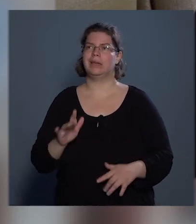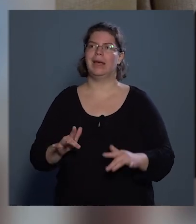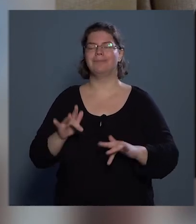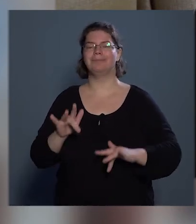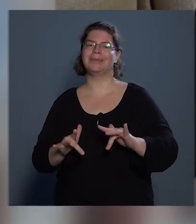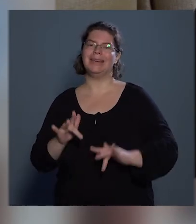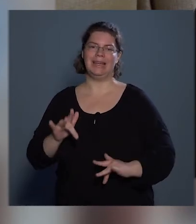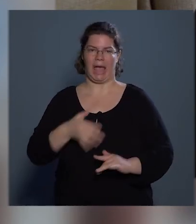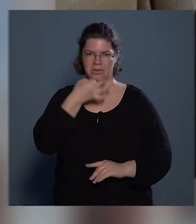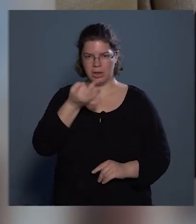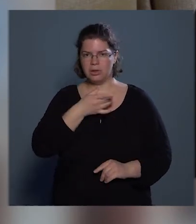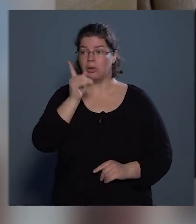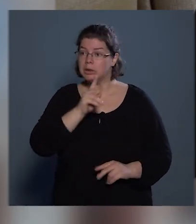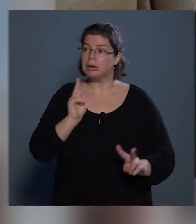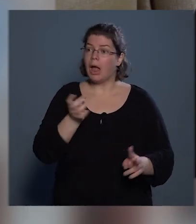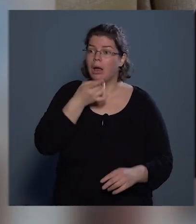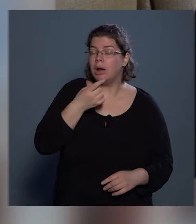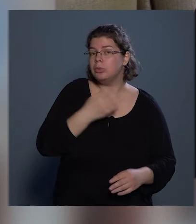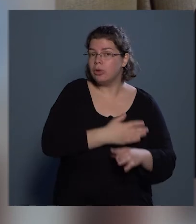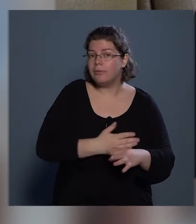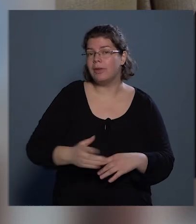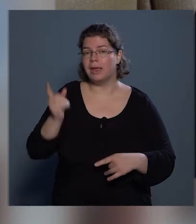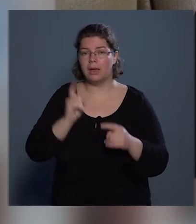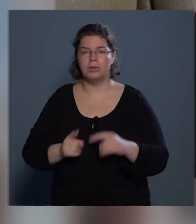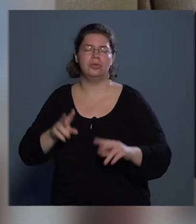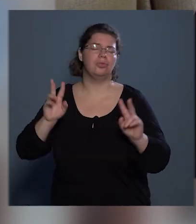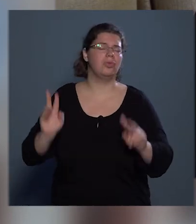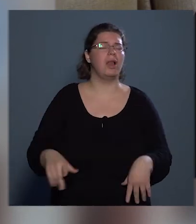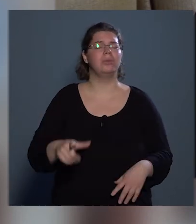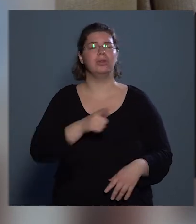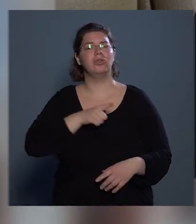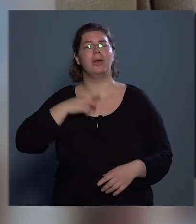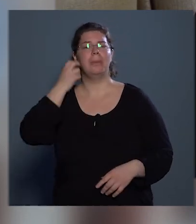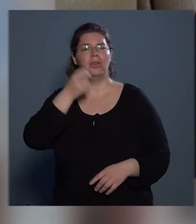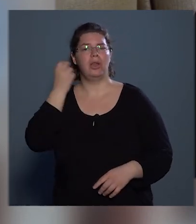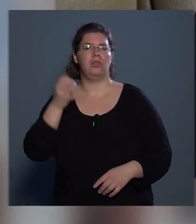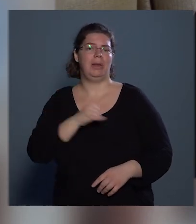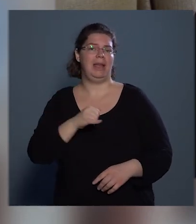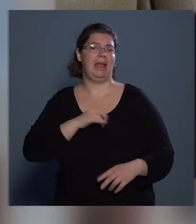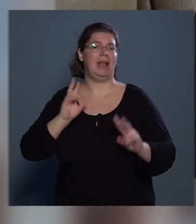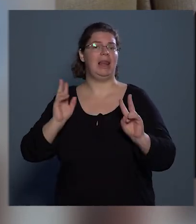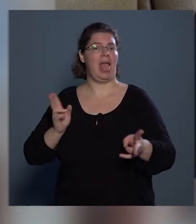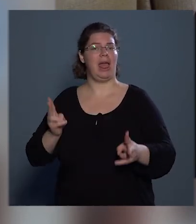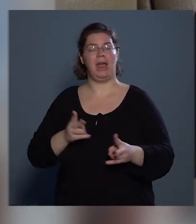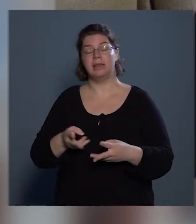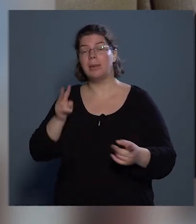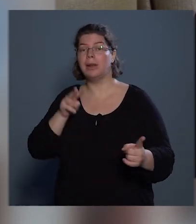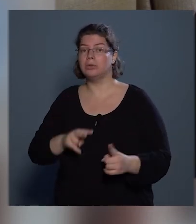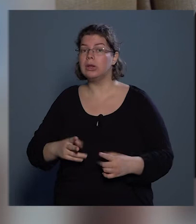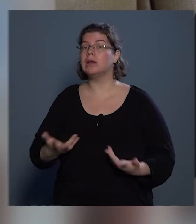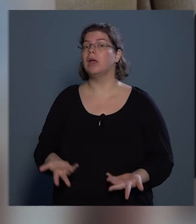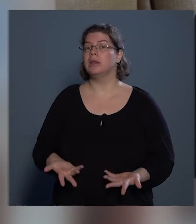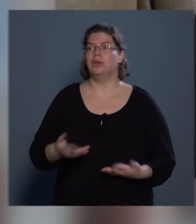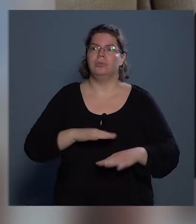végig kell gondolni, és tényleg csak és kizárólag a Pest Erzsébet érdekeket lehet szem előtt tartani, minden más az szerintem